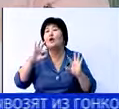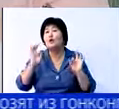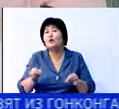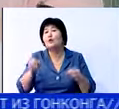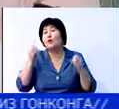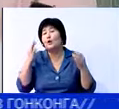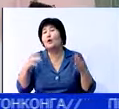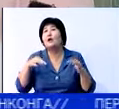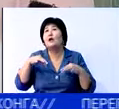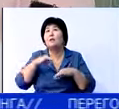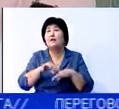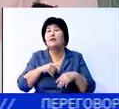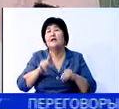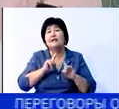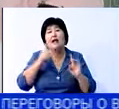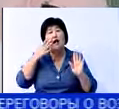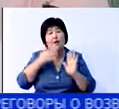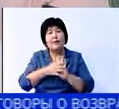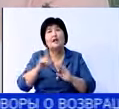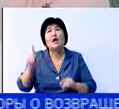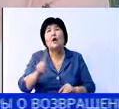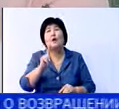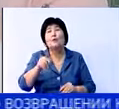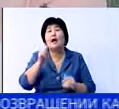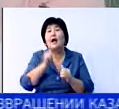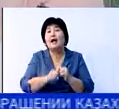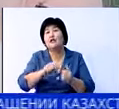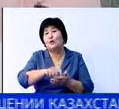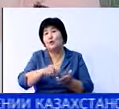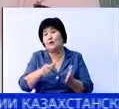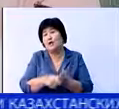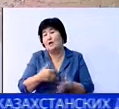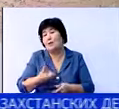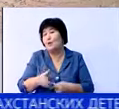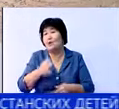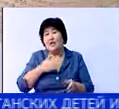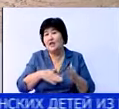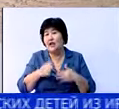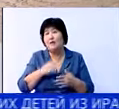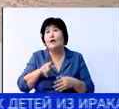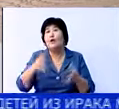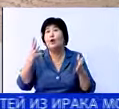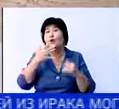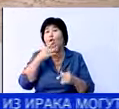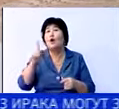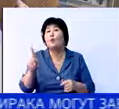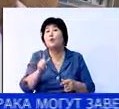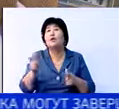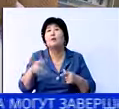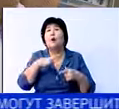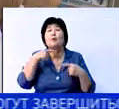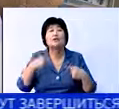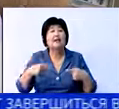культуры. Провели для нас очень познавательную экскурсию по каждому залу. Мы очень довольны. К этой ночи в музее было подготовлено